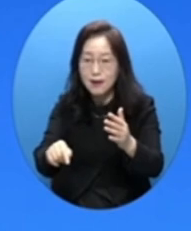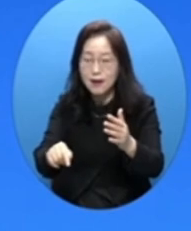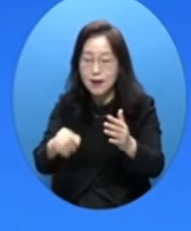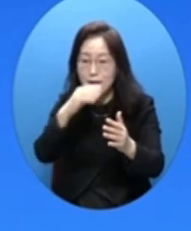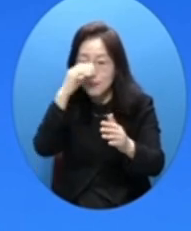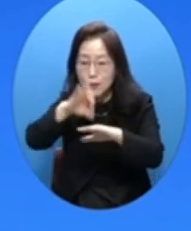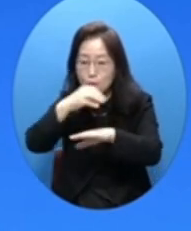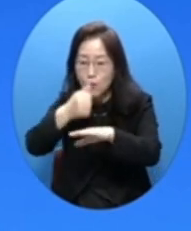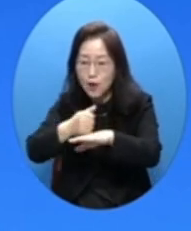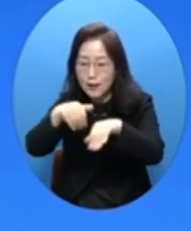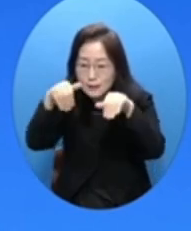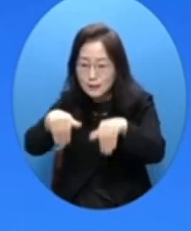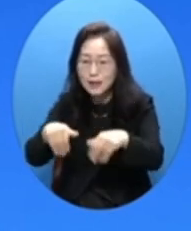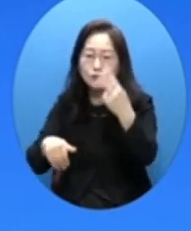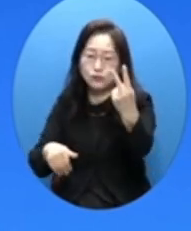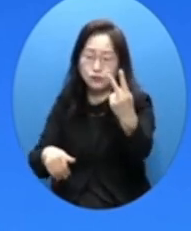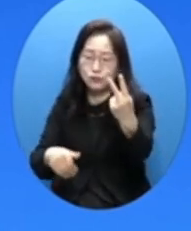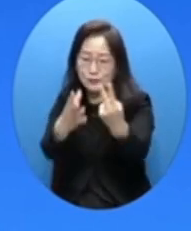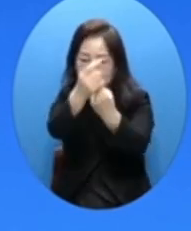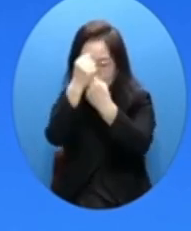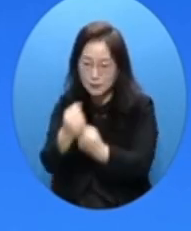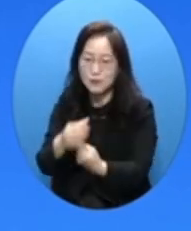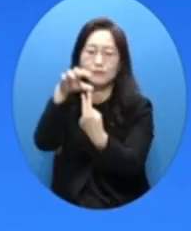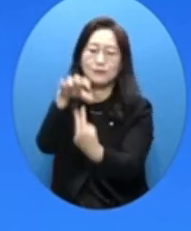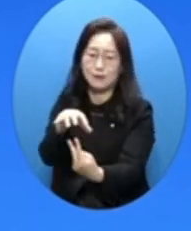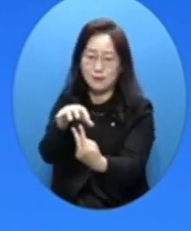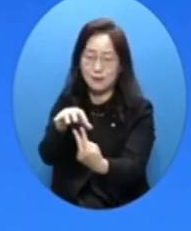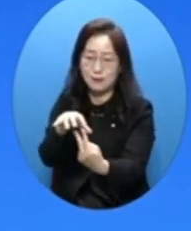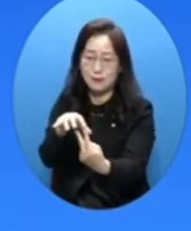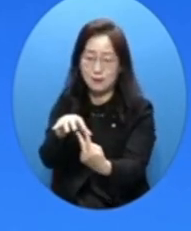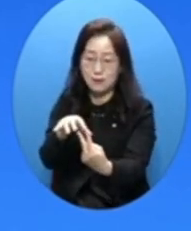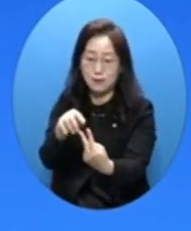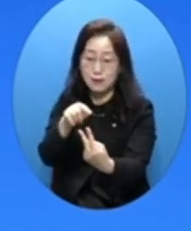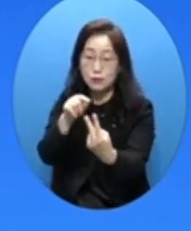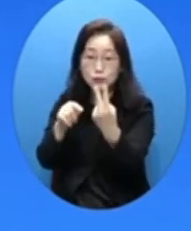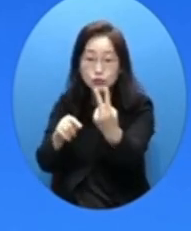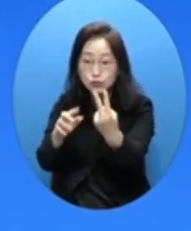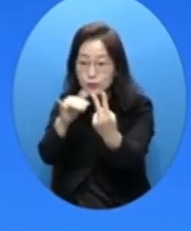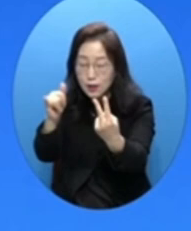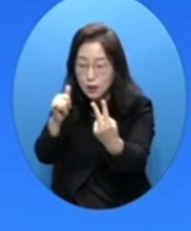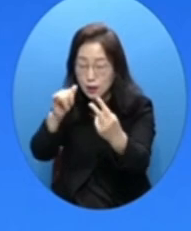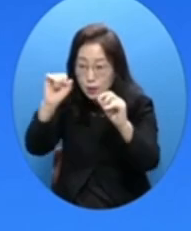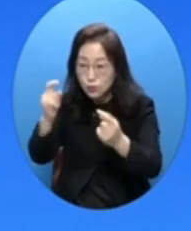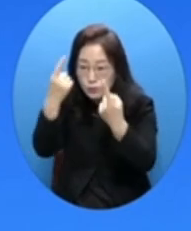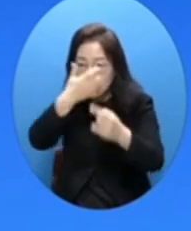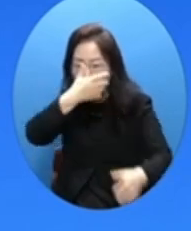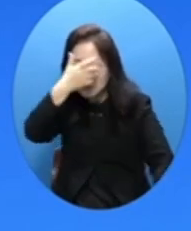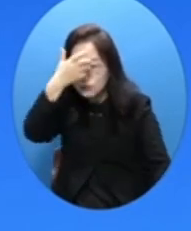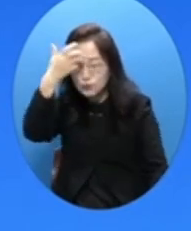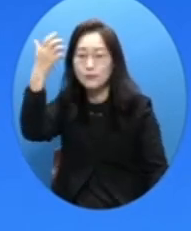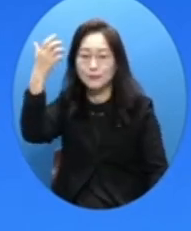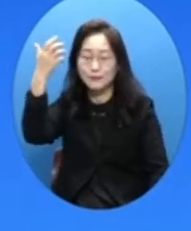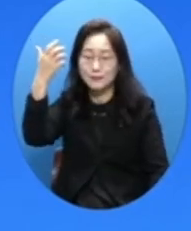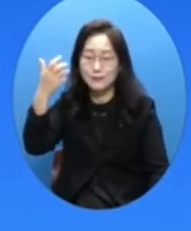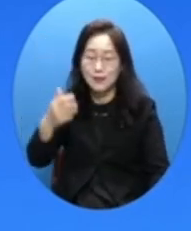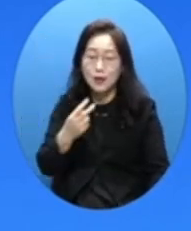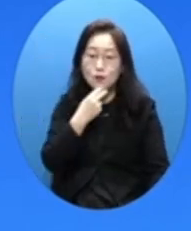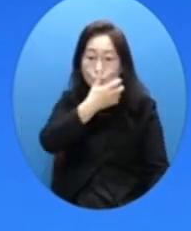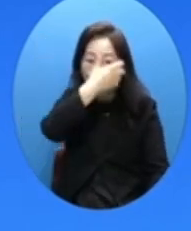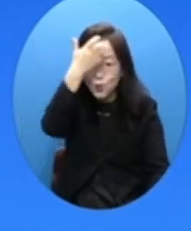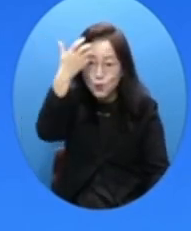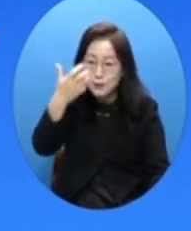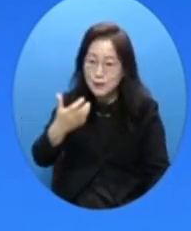둘이 잡혀 들어왔는데 신하들이 같이 꿈을 꾼 것입니다 근데 요셉이 그 꿈을 희망을